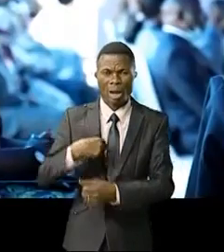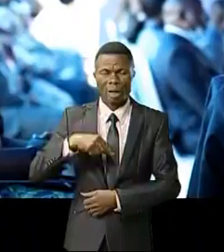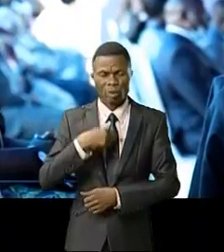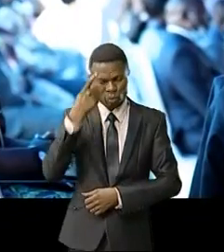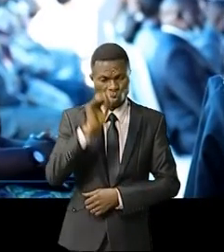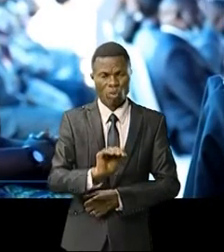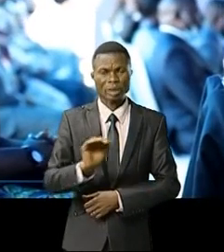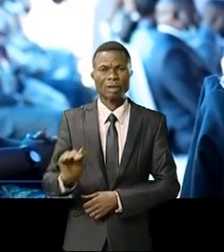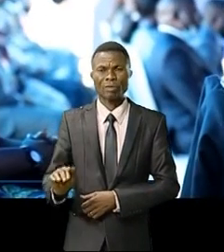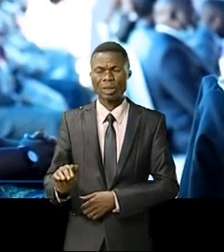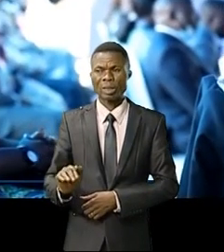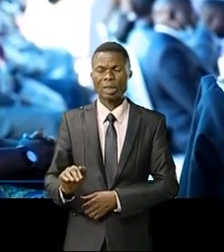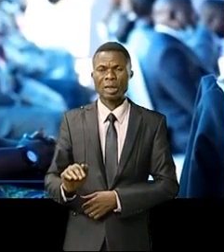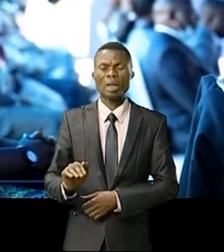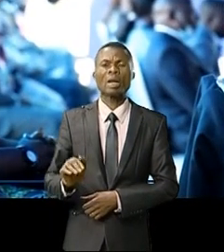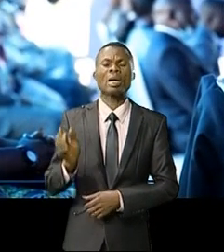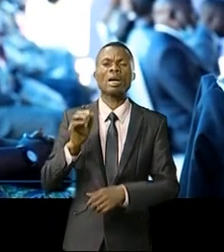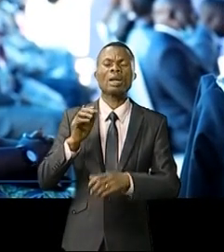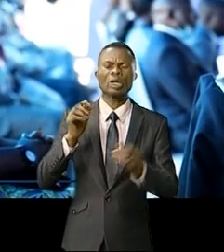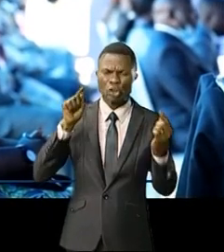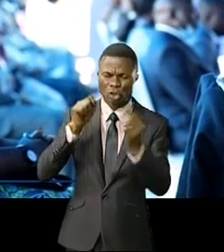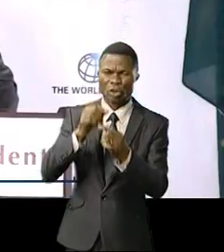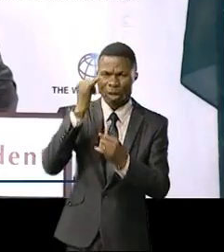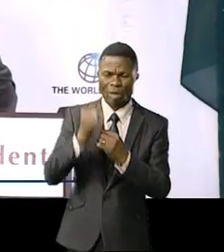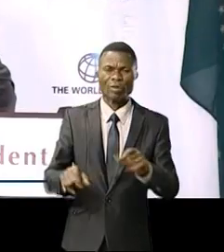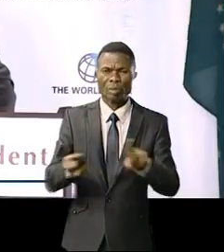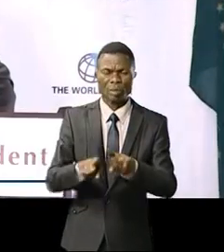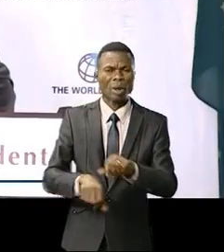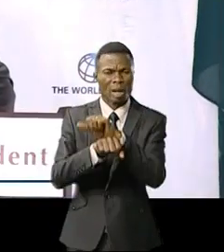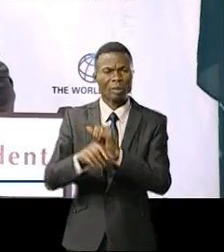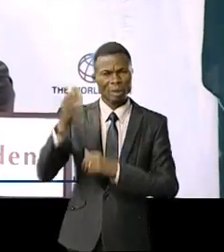enfants, en viendra à bout comme d'habitude.